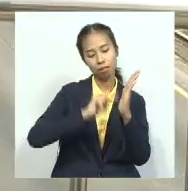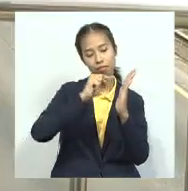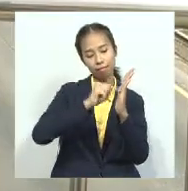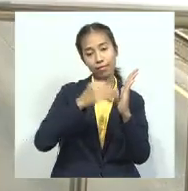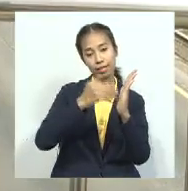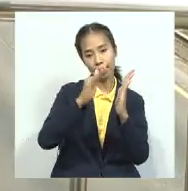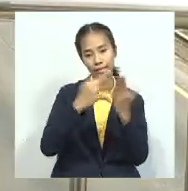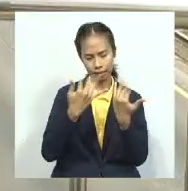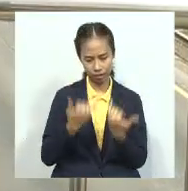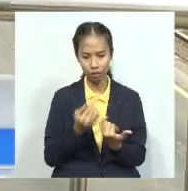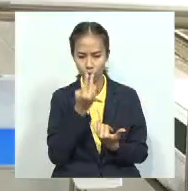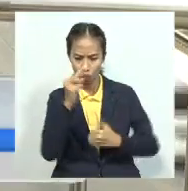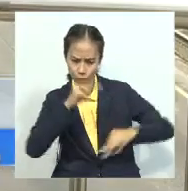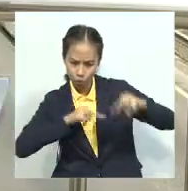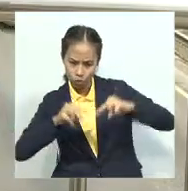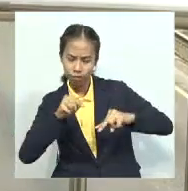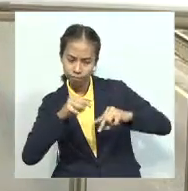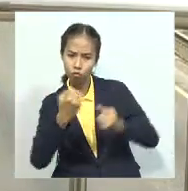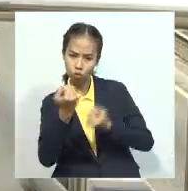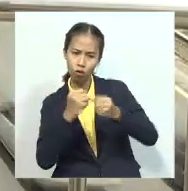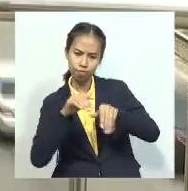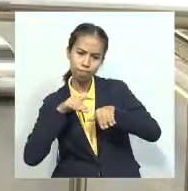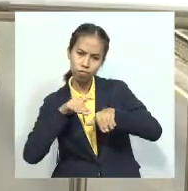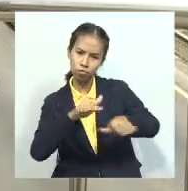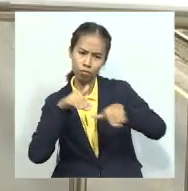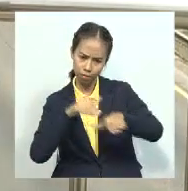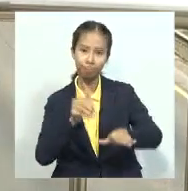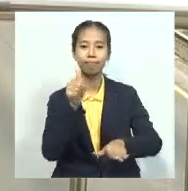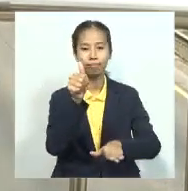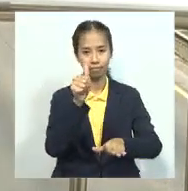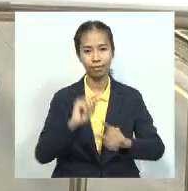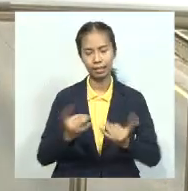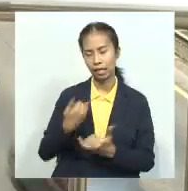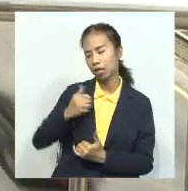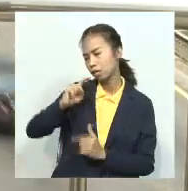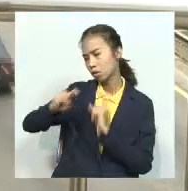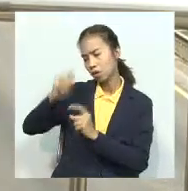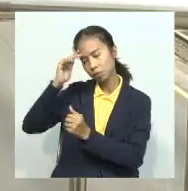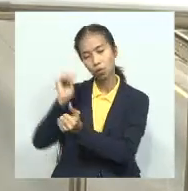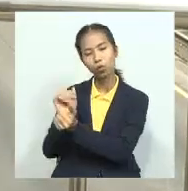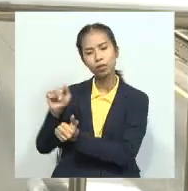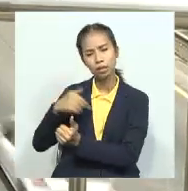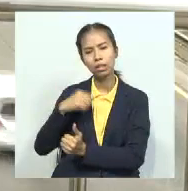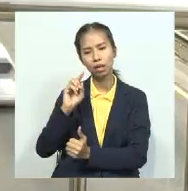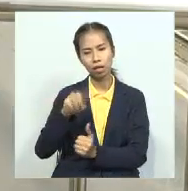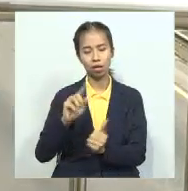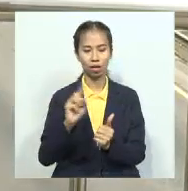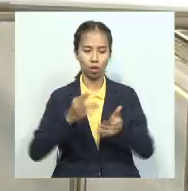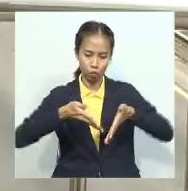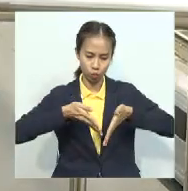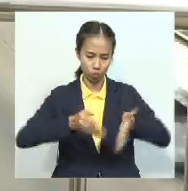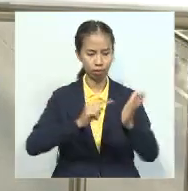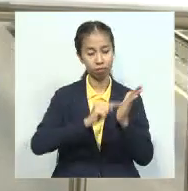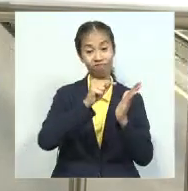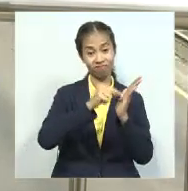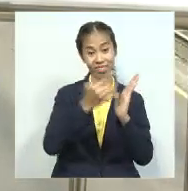นี้นะคะยังการจราจรยังคงคล่องตัวจากการสอบถามเจ้าหน้าที่ก็บอกกับเราว่าเส้นทางที่มุ่งหน้าสู่ภาคอีสาน